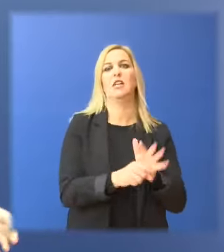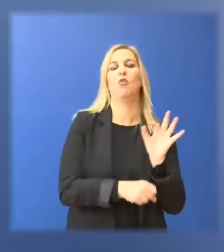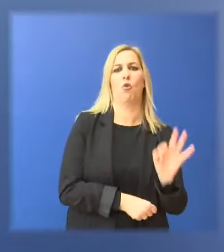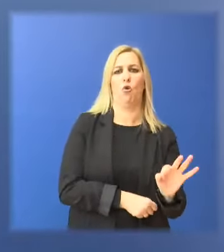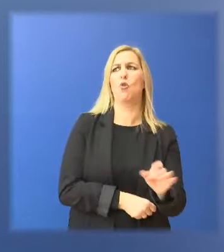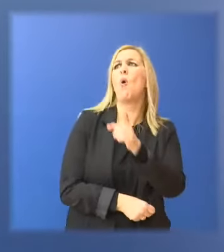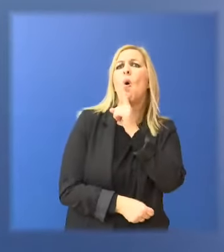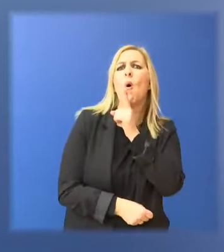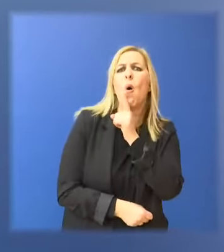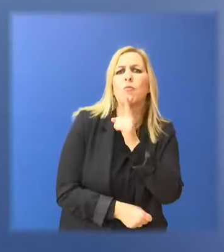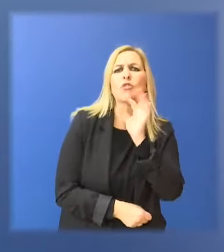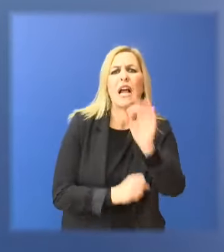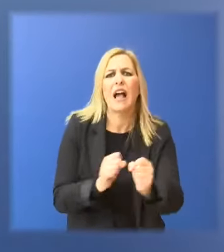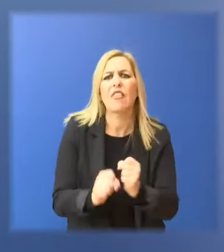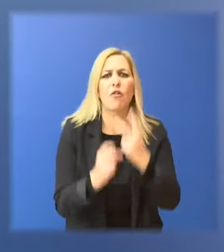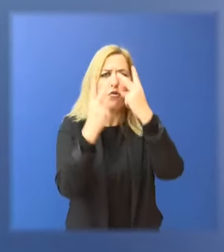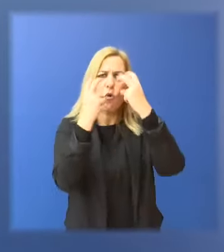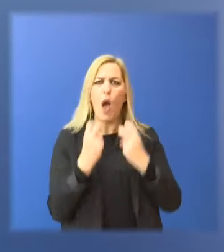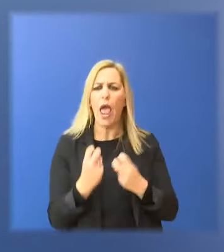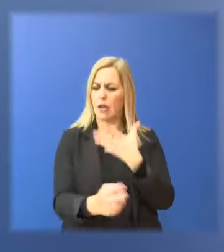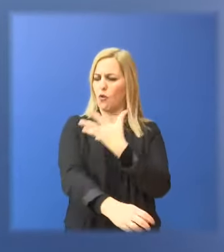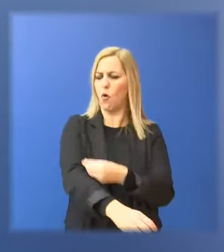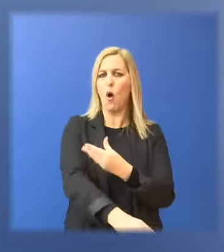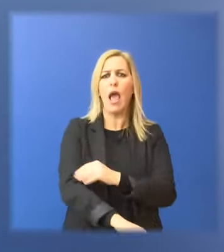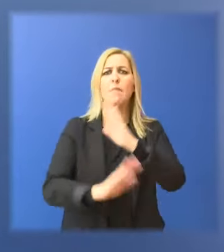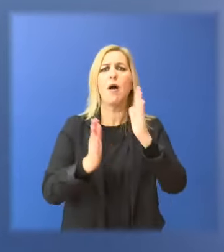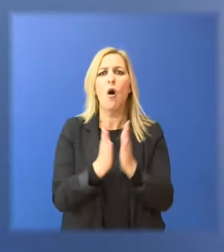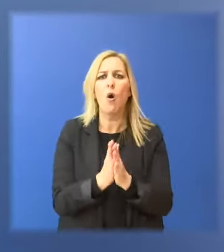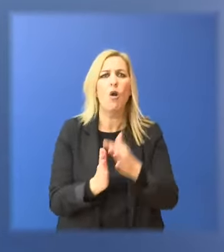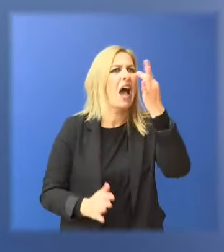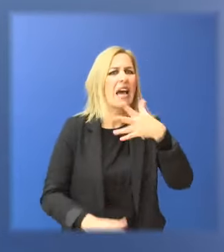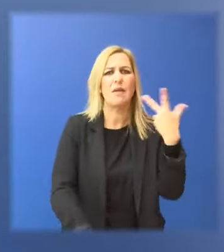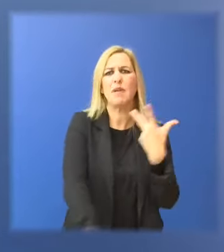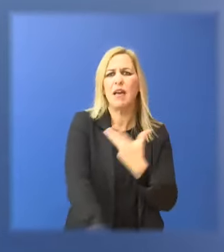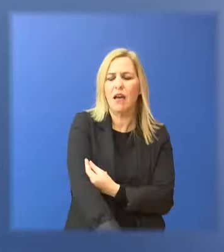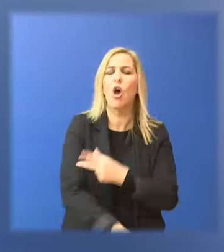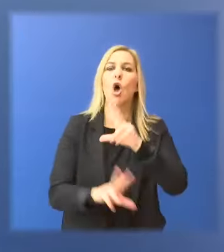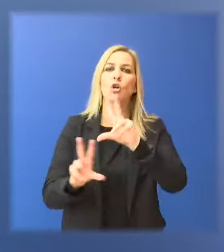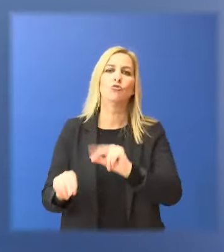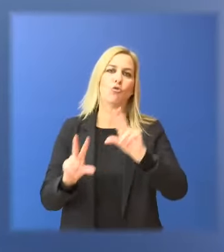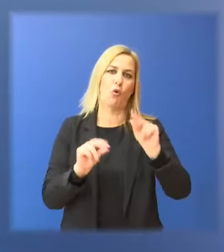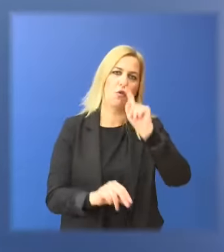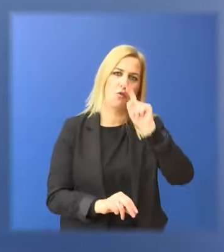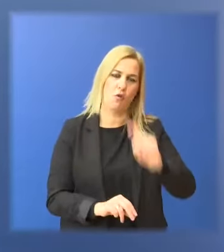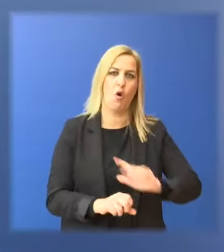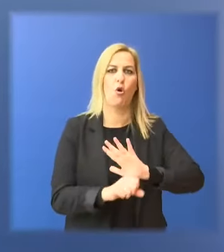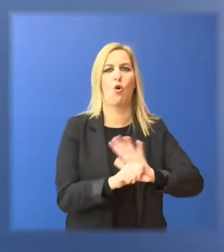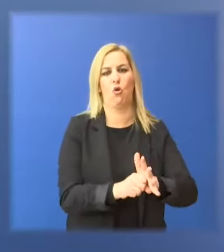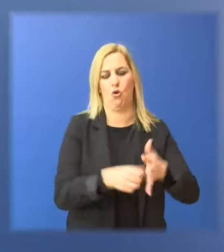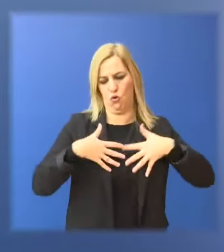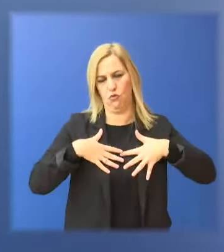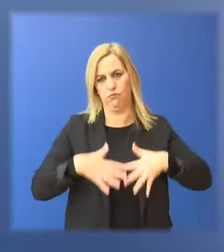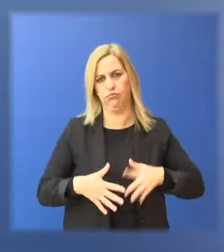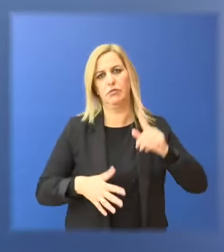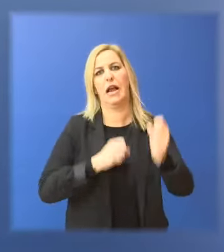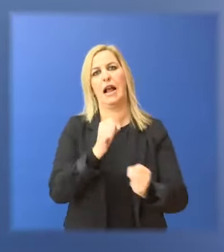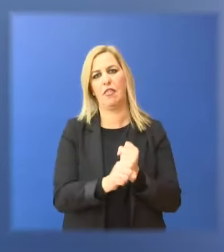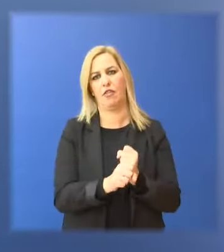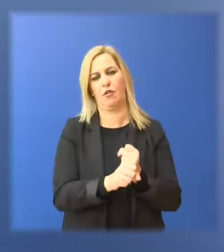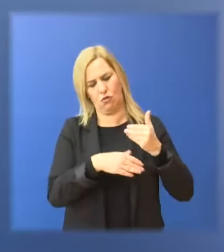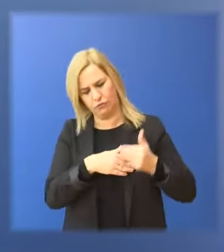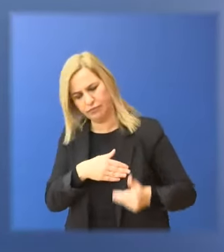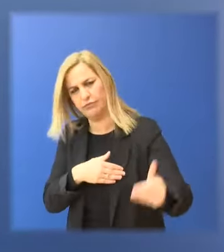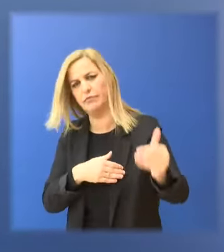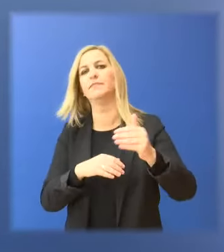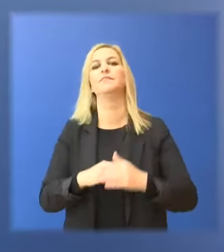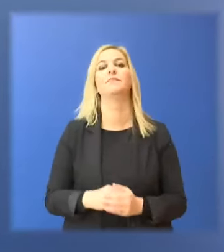ετήσιο check-up κάθε χρόνο, όπως προγραμματίζουμε τον εμβολιασμό μας για τη γρήπη, προγραμματίζουμε πλέον και τον εμβολιασμό μας για τον κορονοϊό. Μέχρι